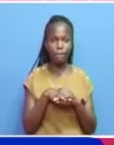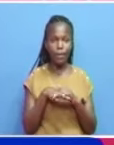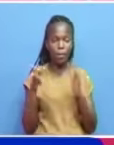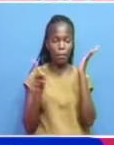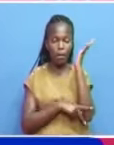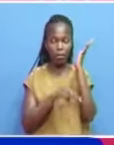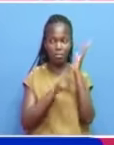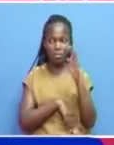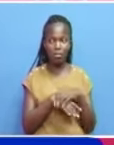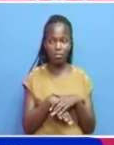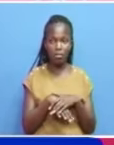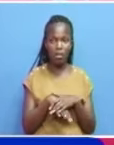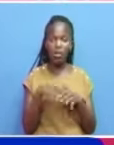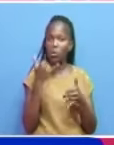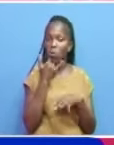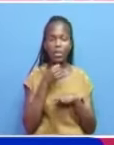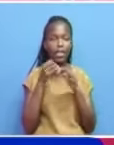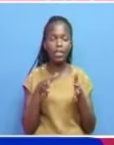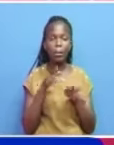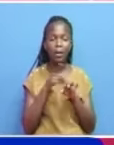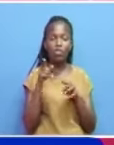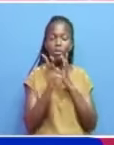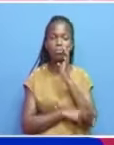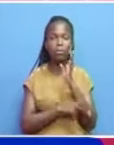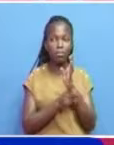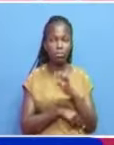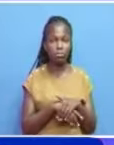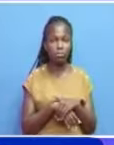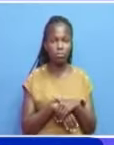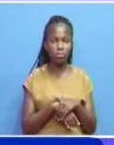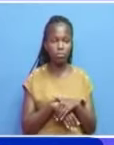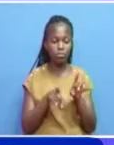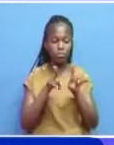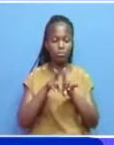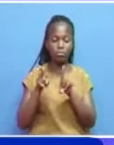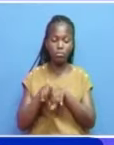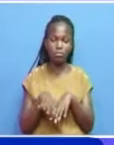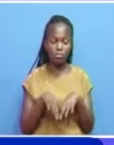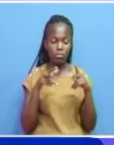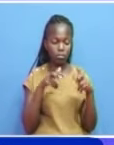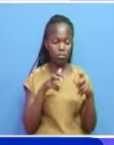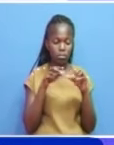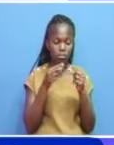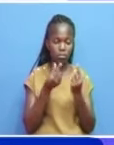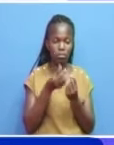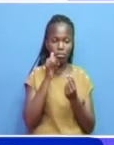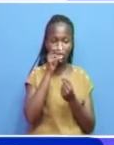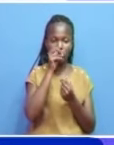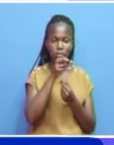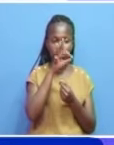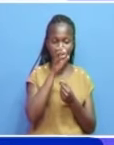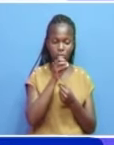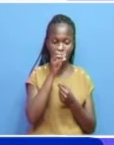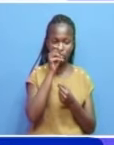Unaadhibiwa na hakuna kosa ulilofanya. Hakuna kuadhibiwa kiboko baya kama huo. Ona uwe vo ukunikiliwa ikundia infotrack, uweona